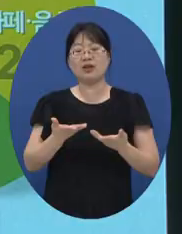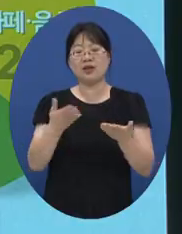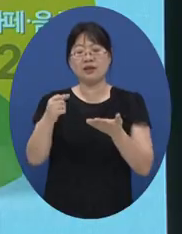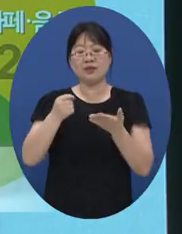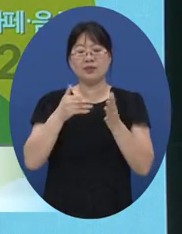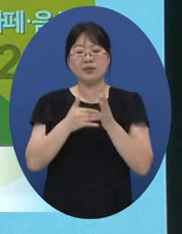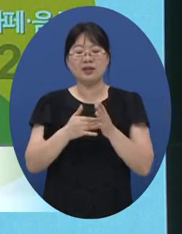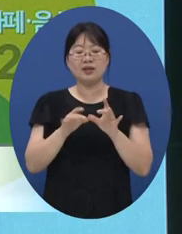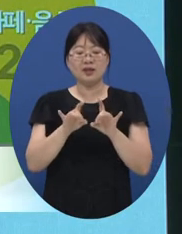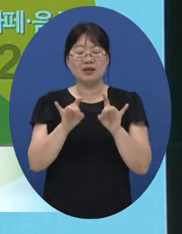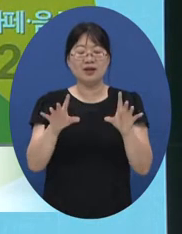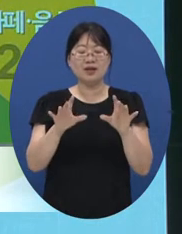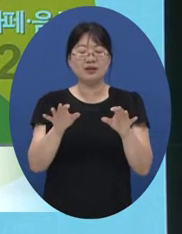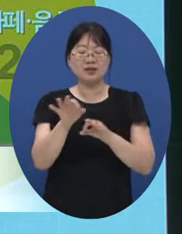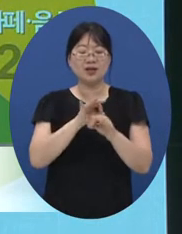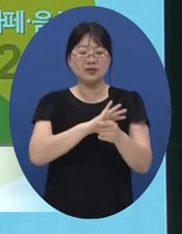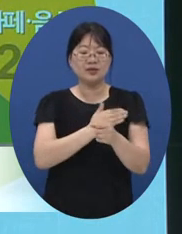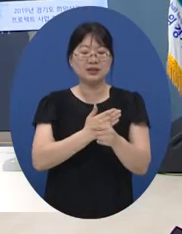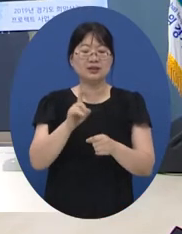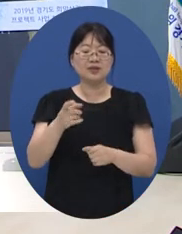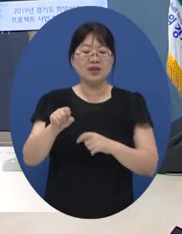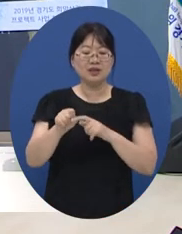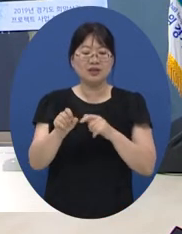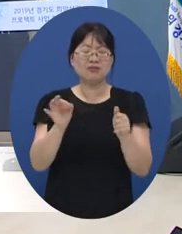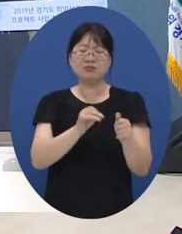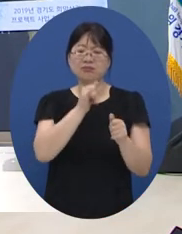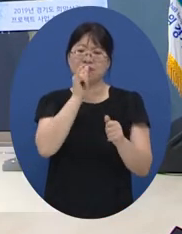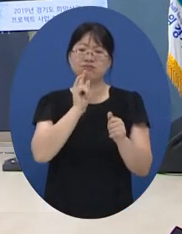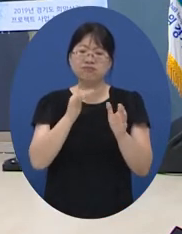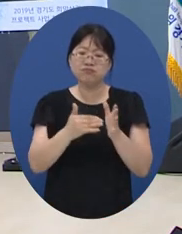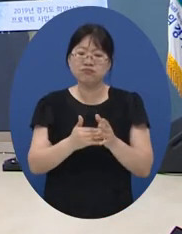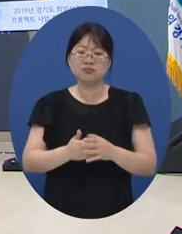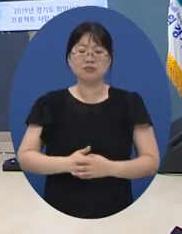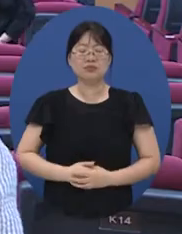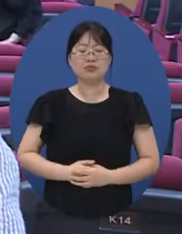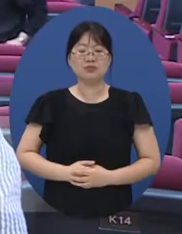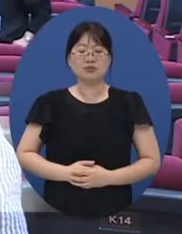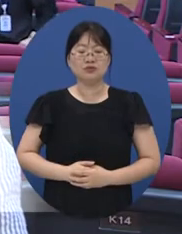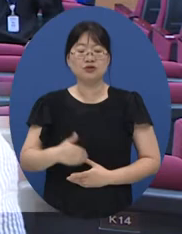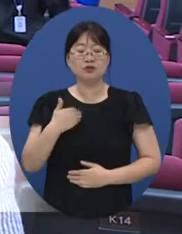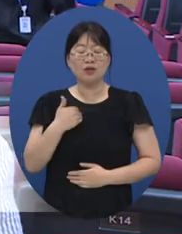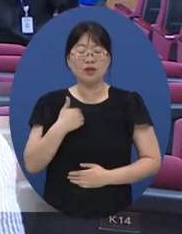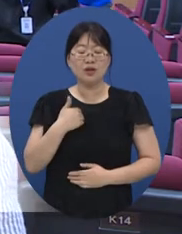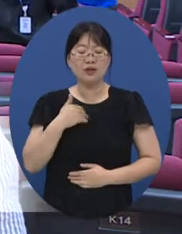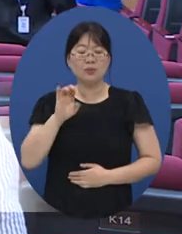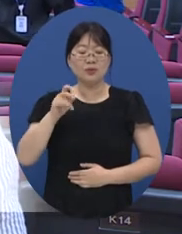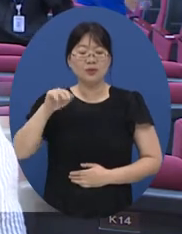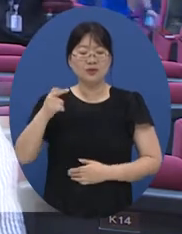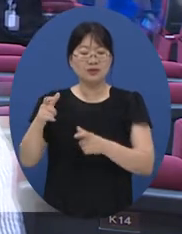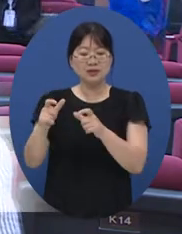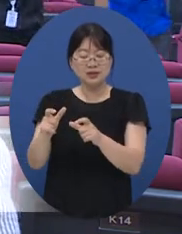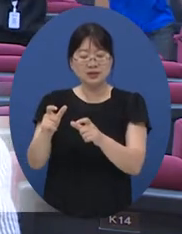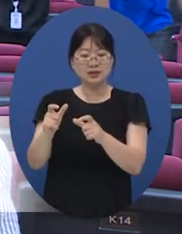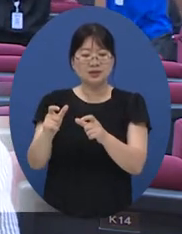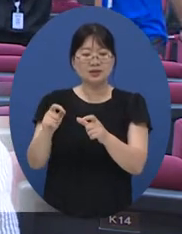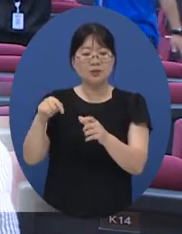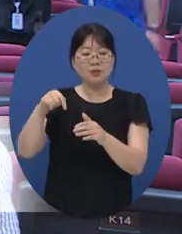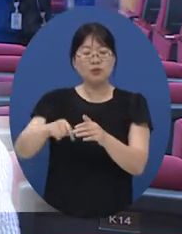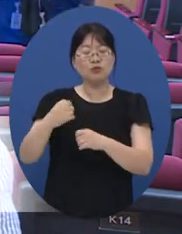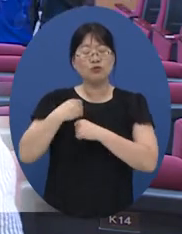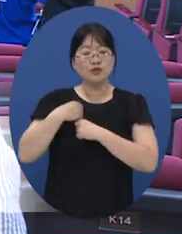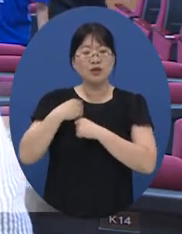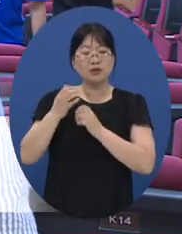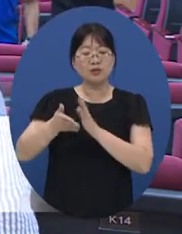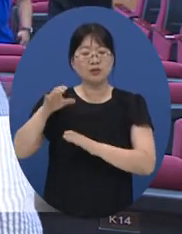했습니다. 각 상권은 최대 10억 원씩 지원받을 수 있습니다. 저희 포천시 일동면은 군사